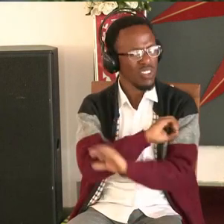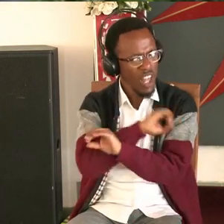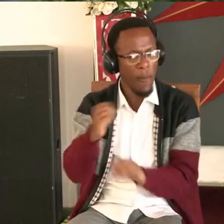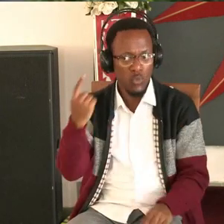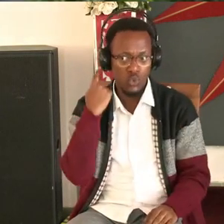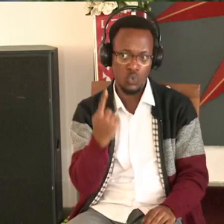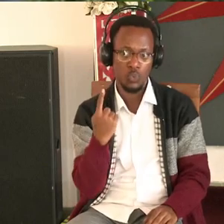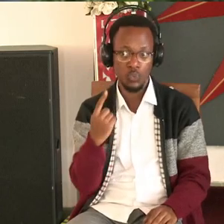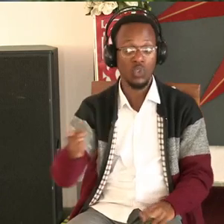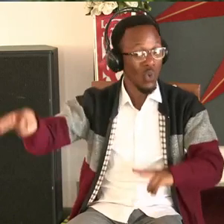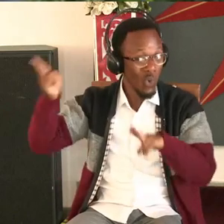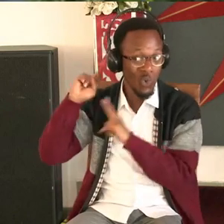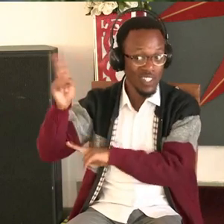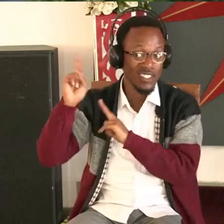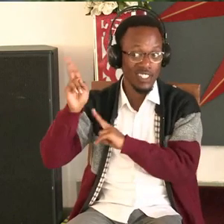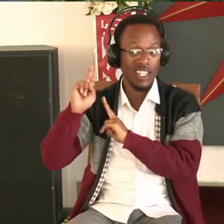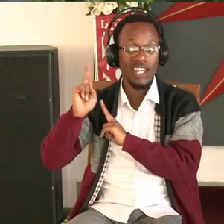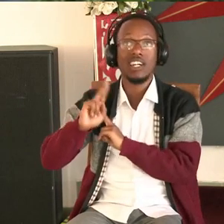ubiringira umwami bose